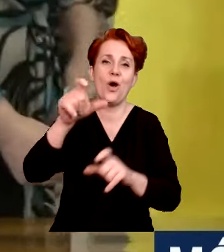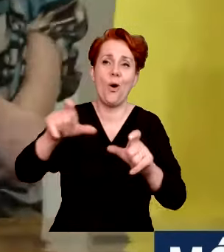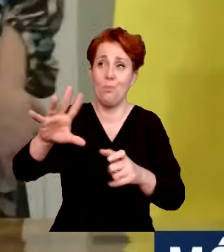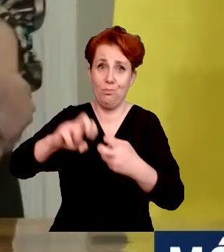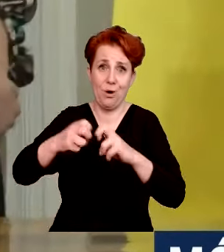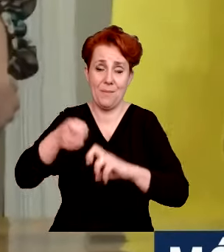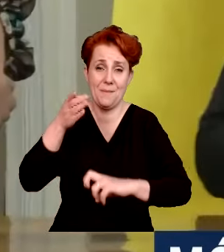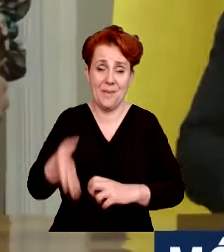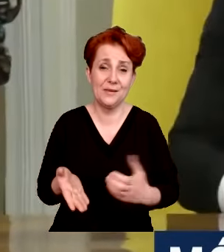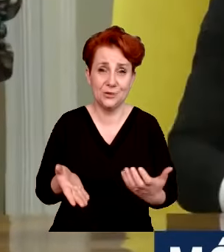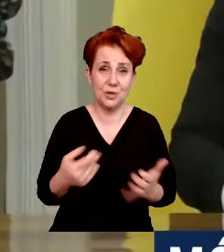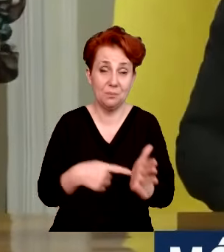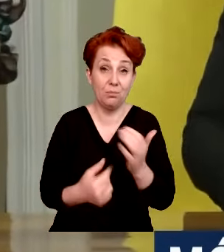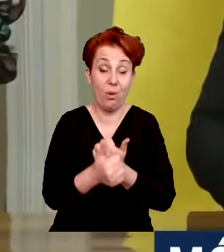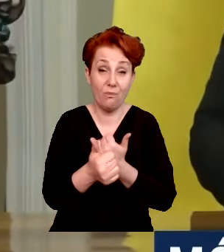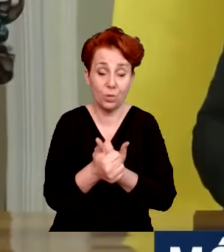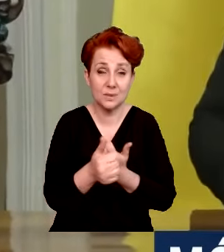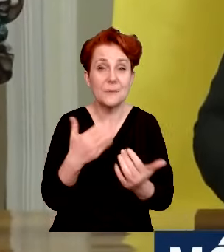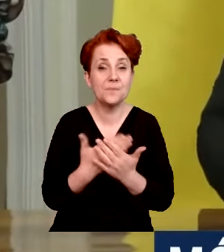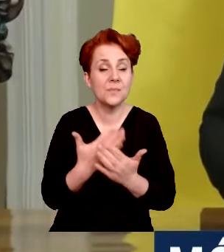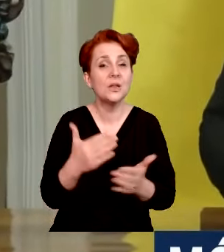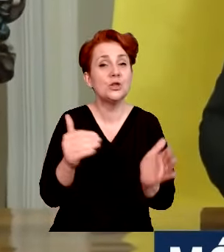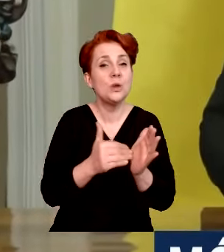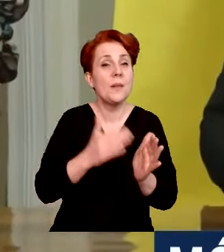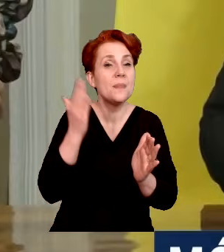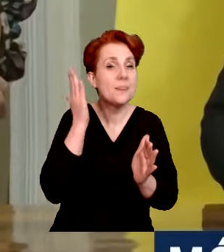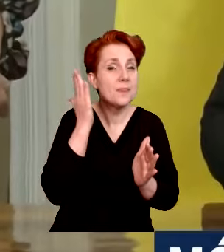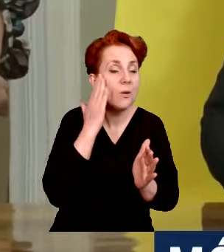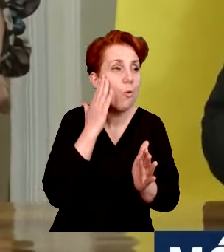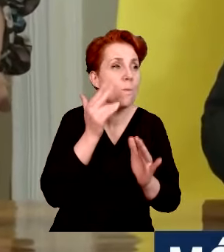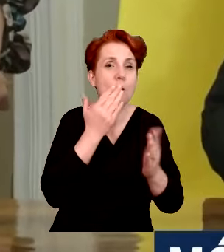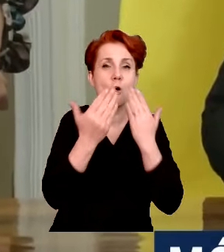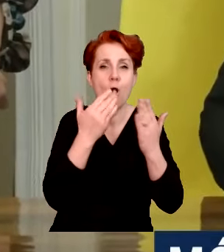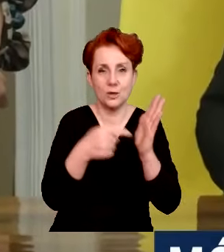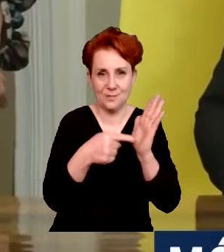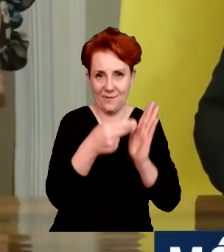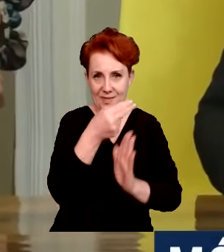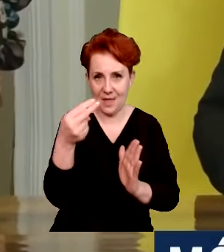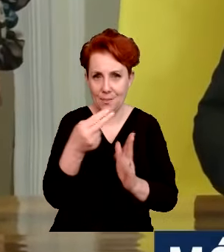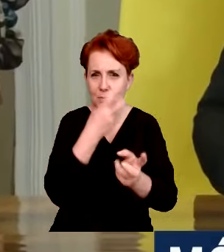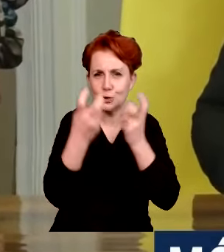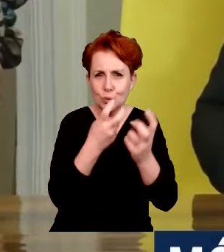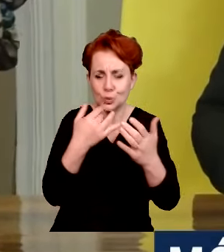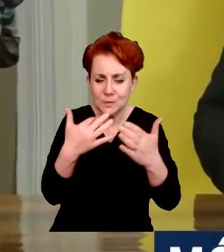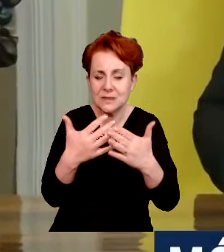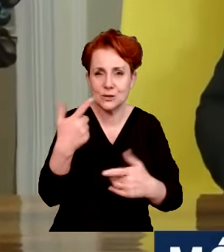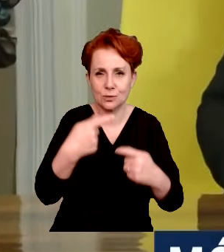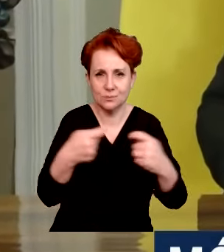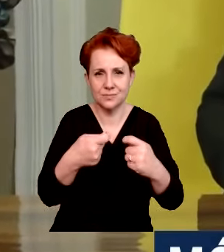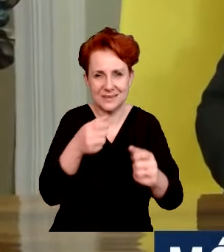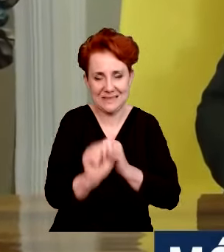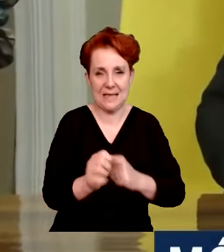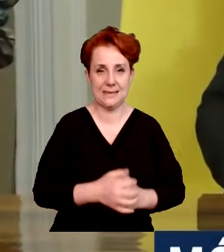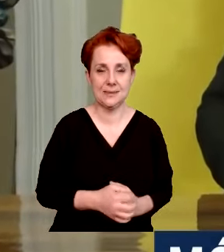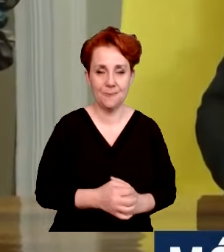problemy. Trzeba umieć o tym rozmawiać. Szukamy i jesteśmy bliscy rozwiązań. Tak